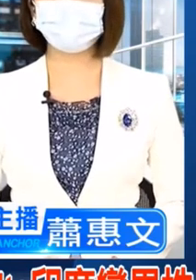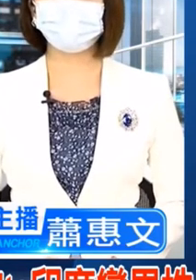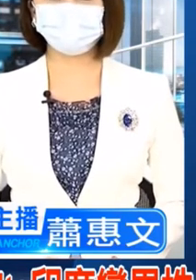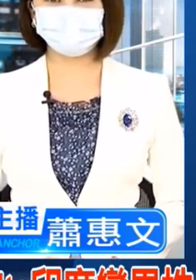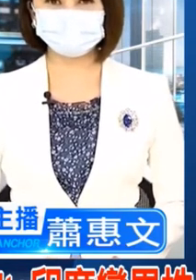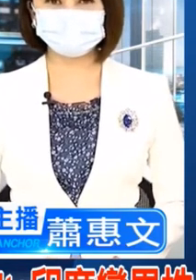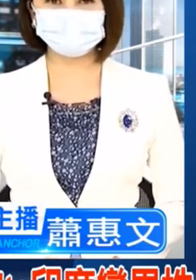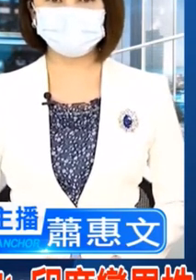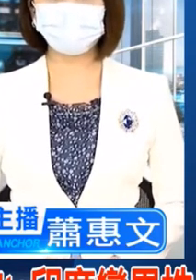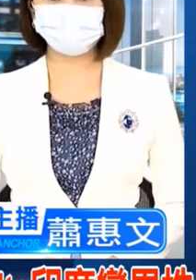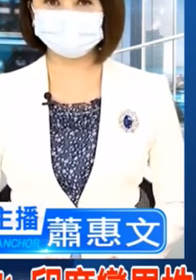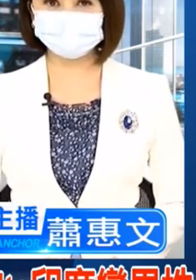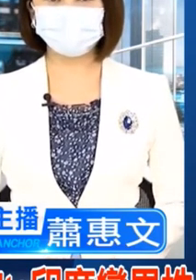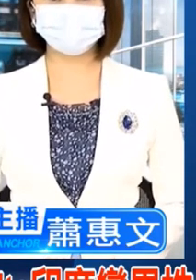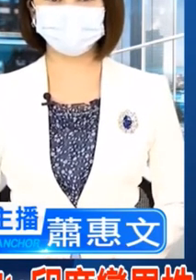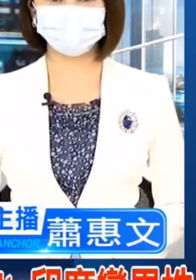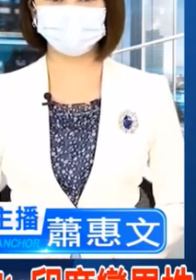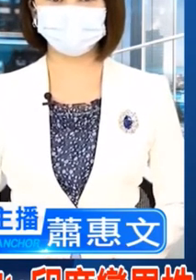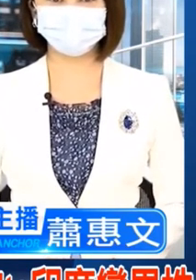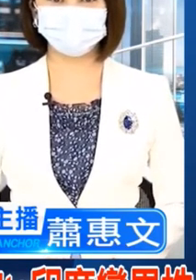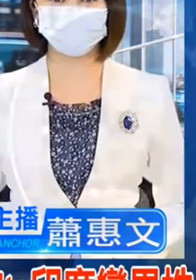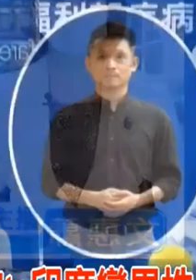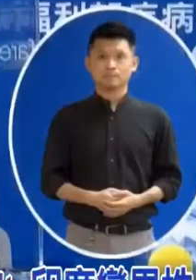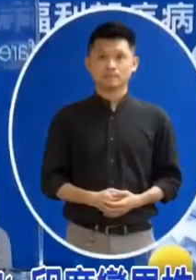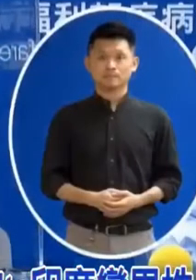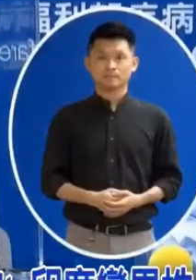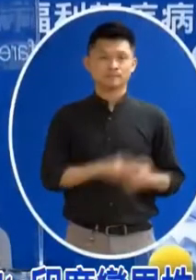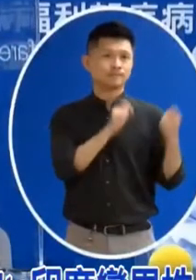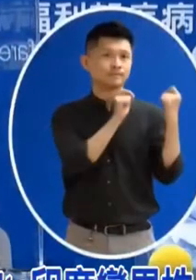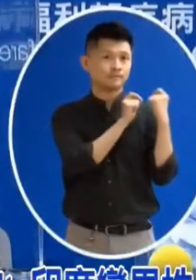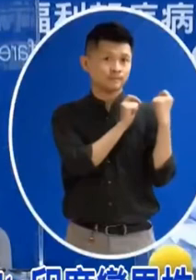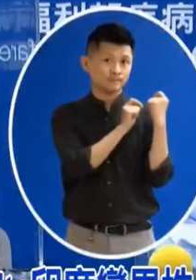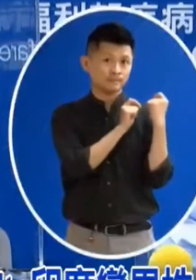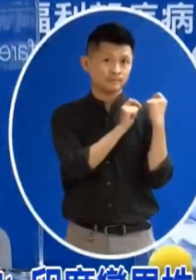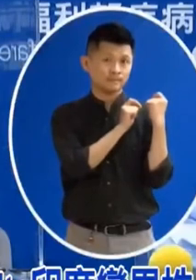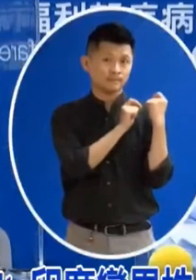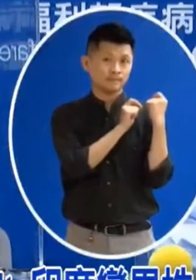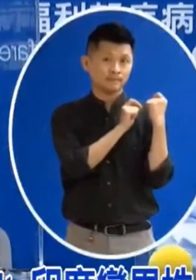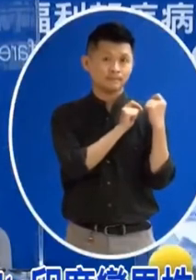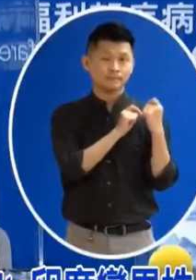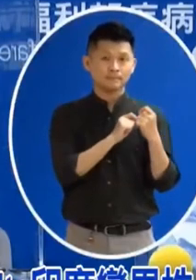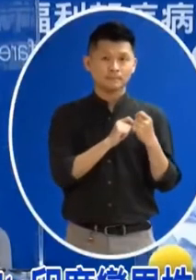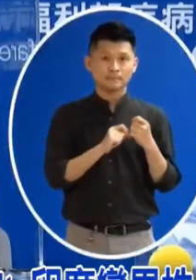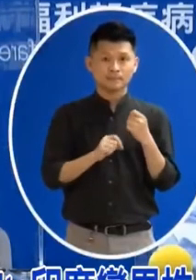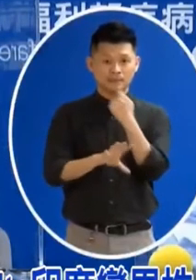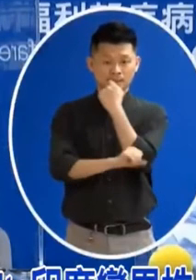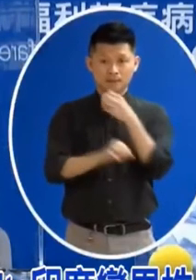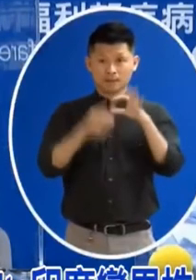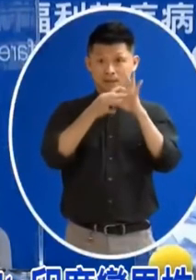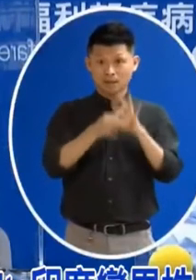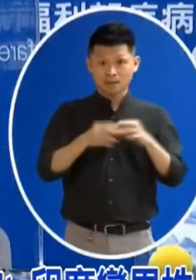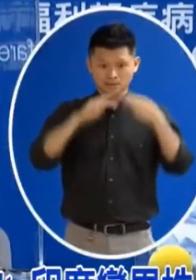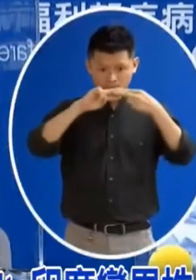疫期满都要进行 PCR 检测。 好，最近的基因的定序，